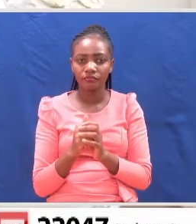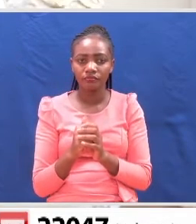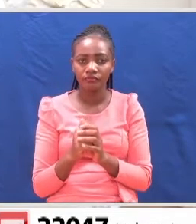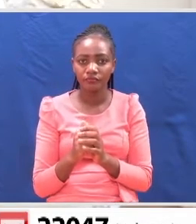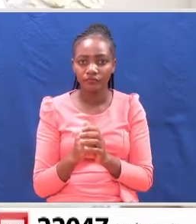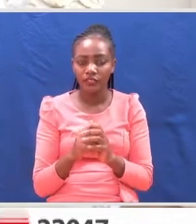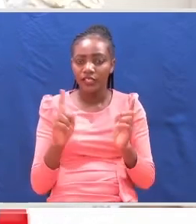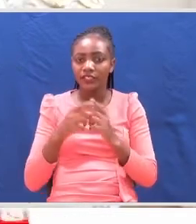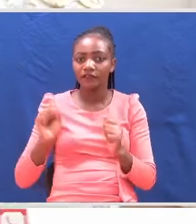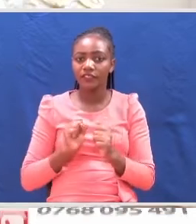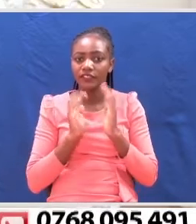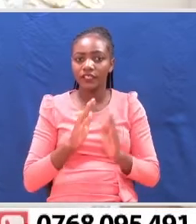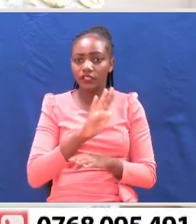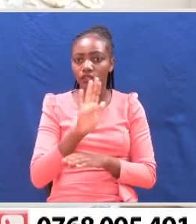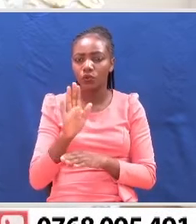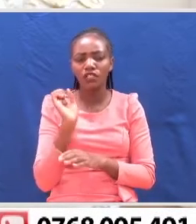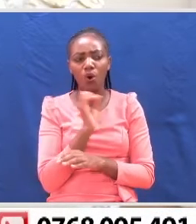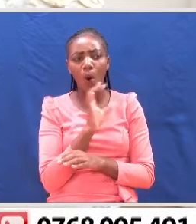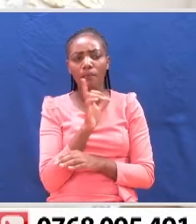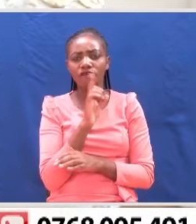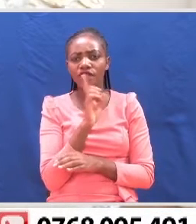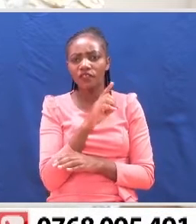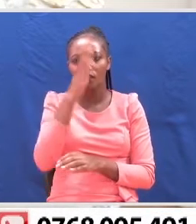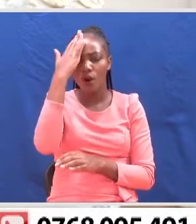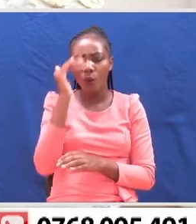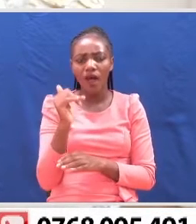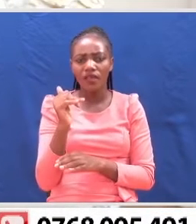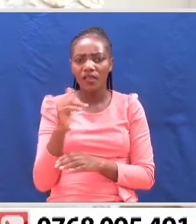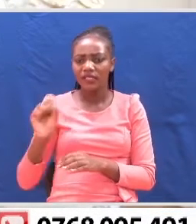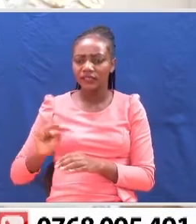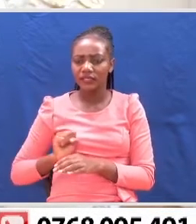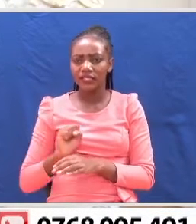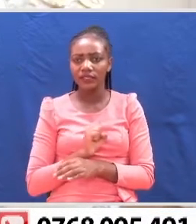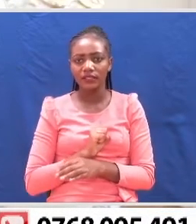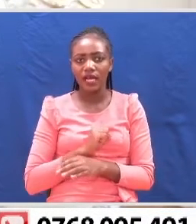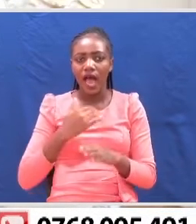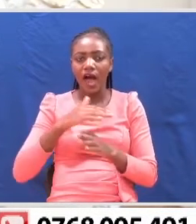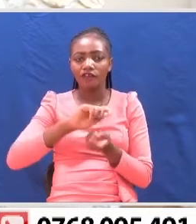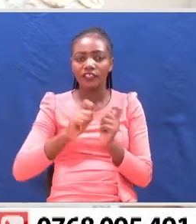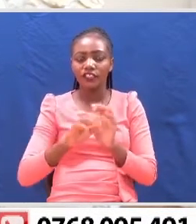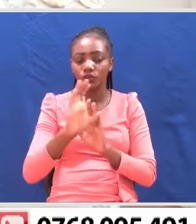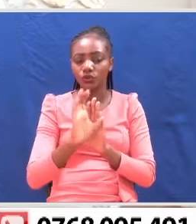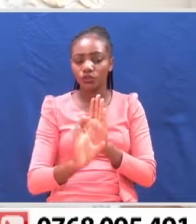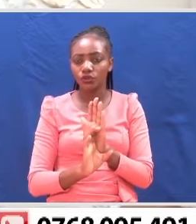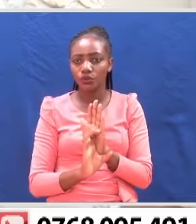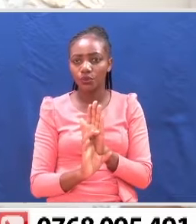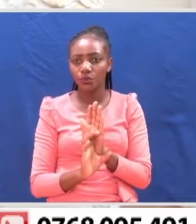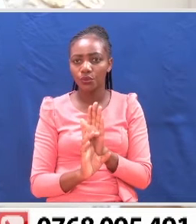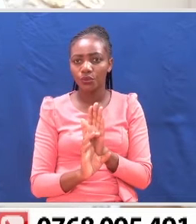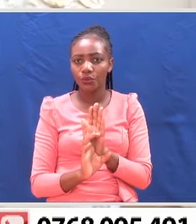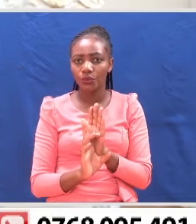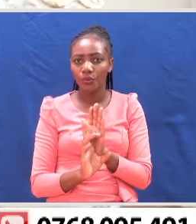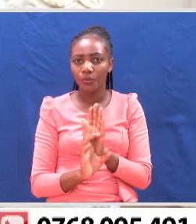Baadhi ya maseneta wako wamelia sana kwamba hili bunge lenu hata baada ya mabadiliko ya katiba ni kidogo